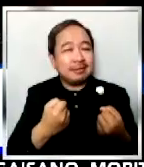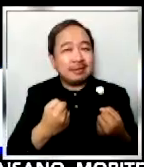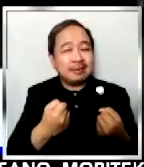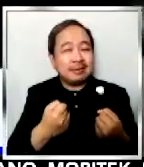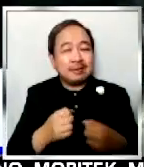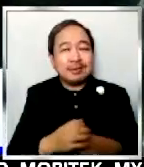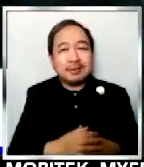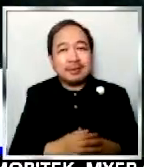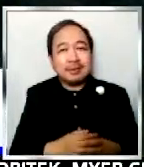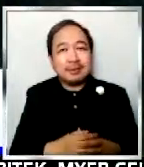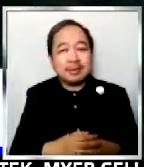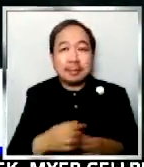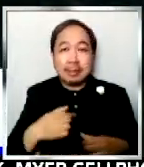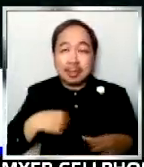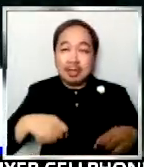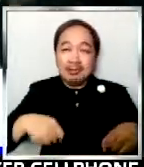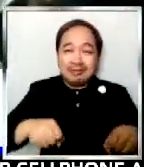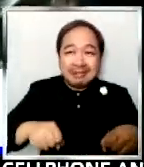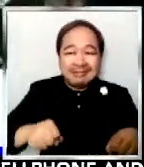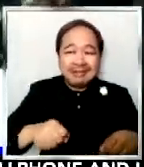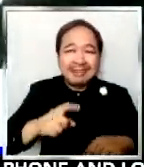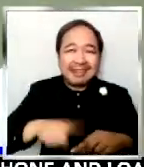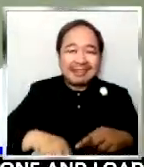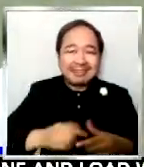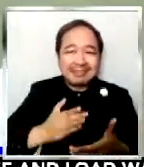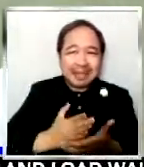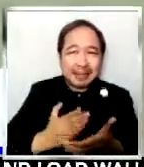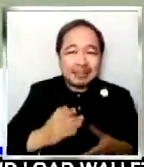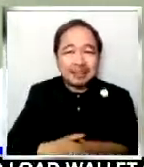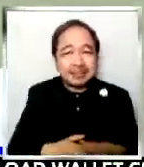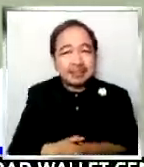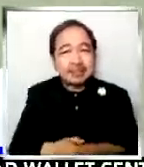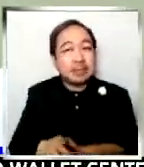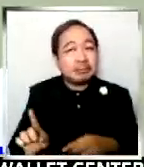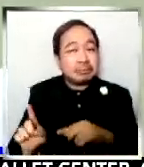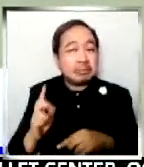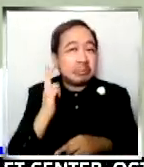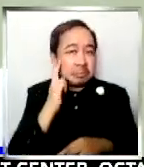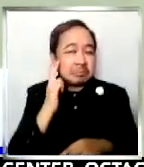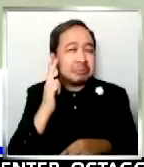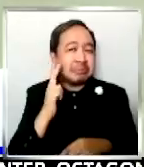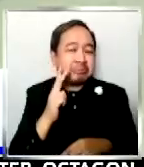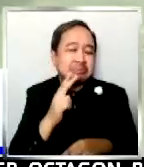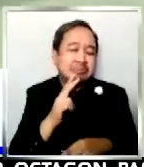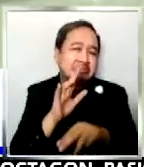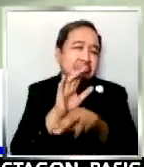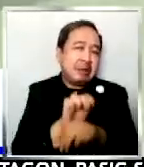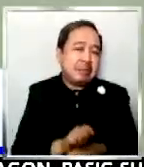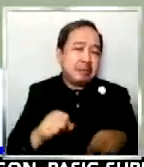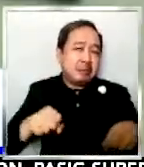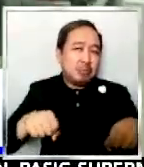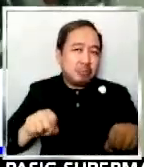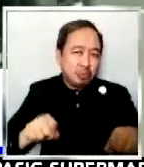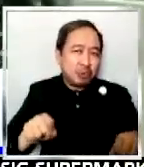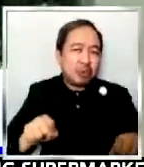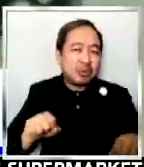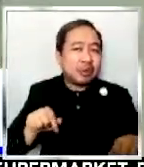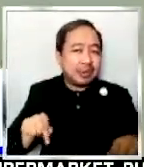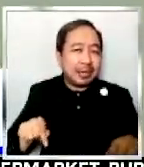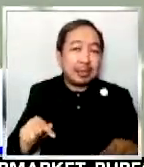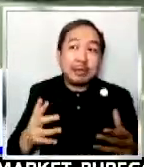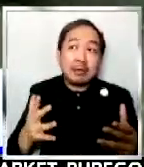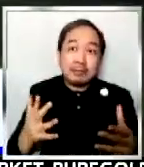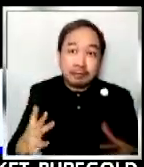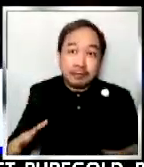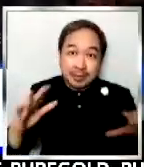brake. Matatanda ang hilig talaga ng dating pangulo ang pagmamotorsiklo na isa sa mga una niyang ginawa pagkatapos ng